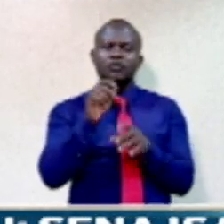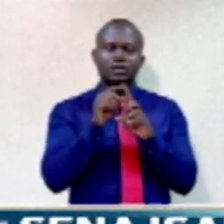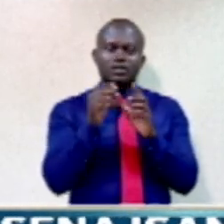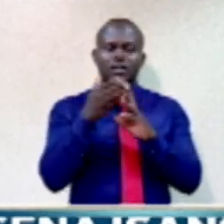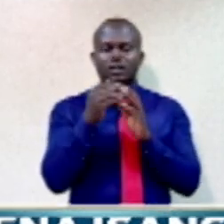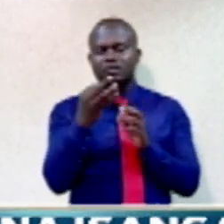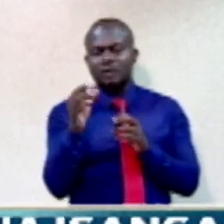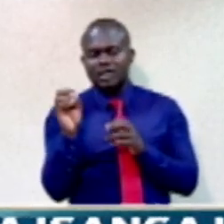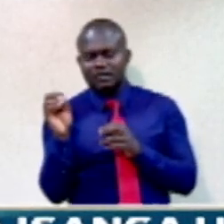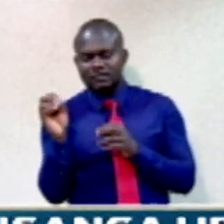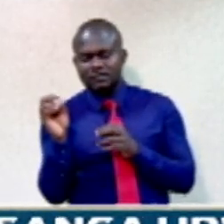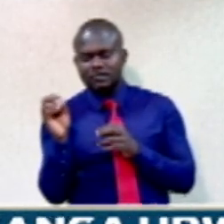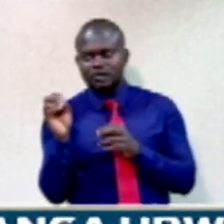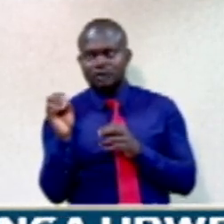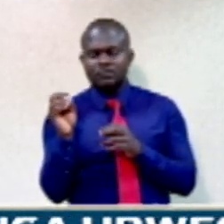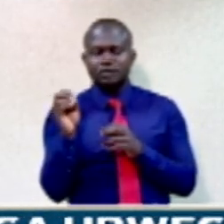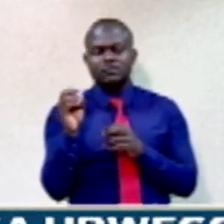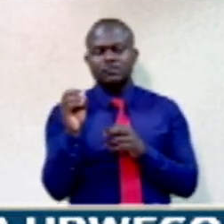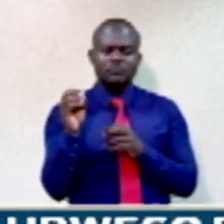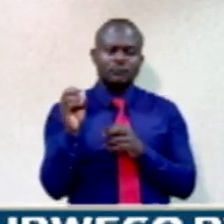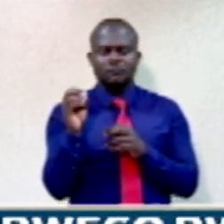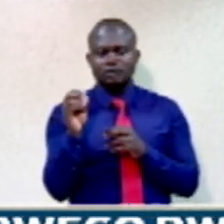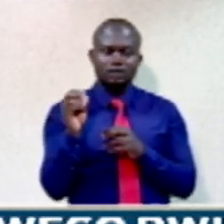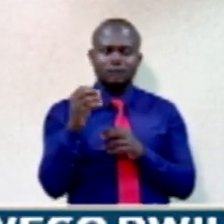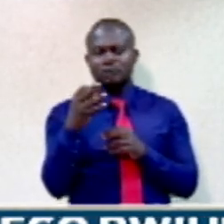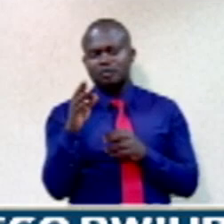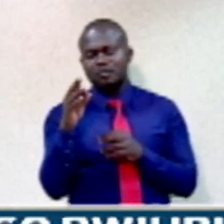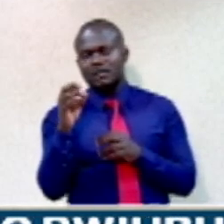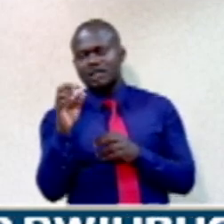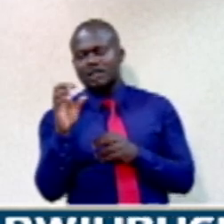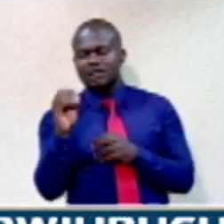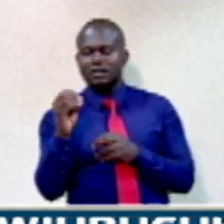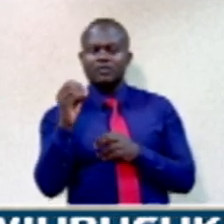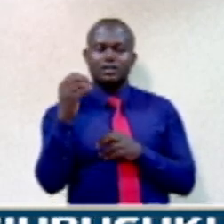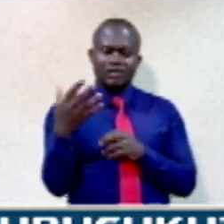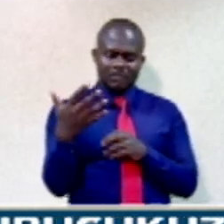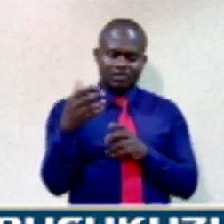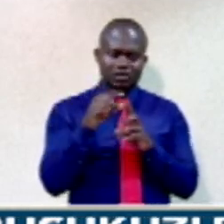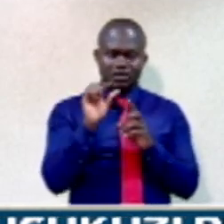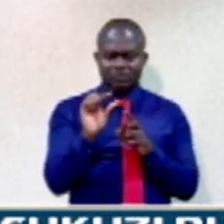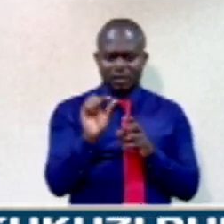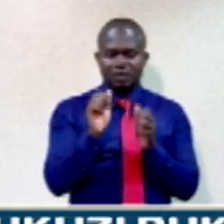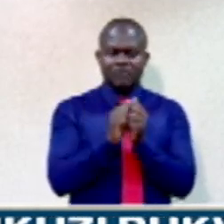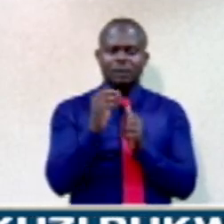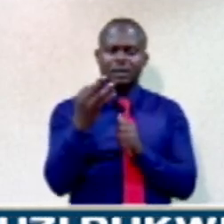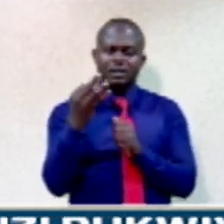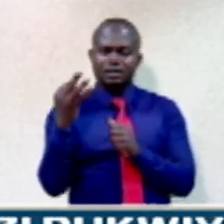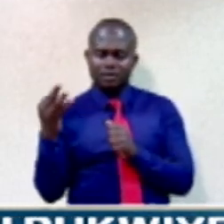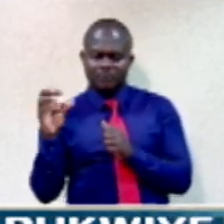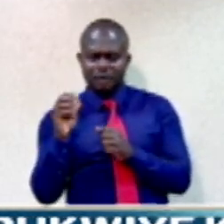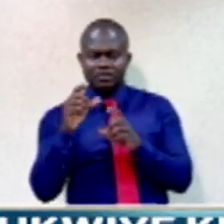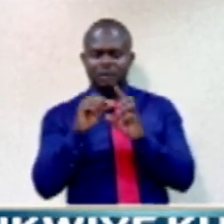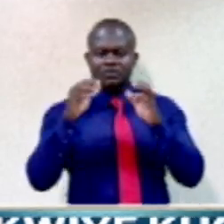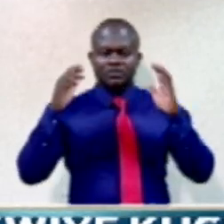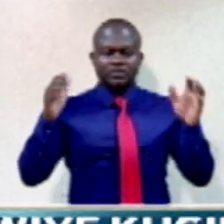ya 300 na 305 ku muceri mugufi na 300 hafi 30 ku muceri